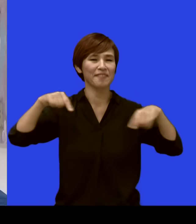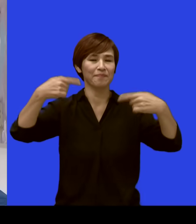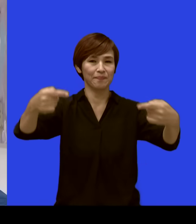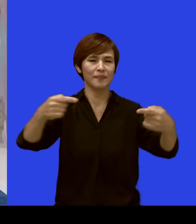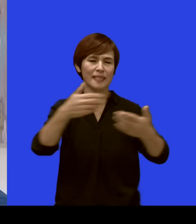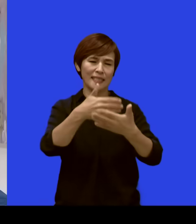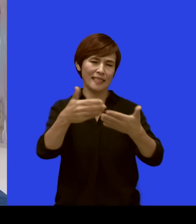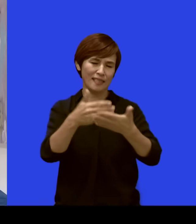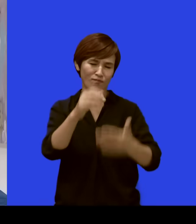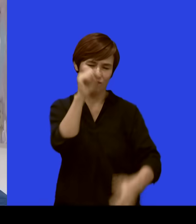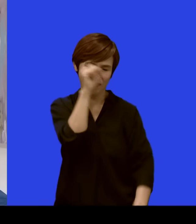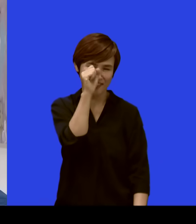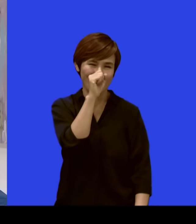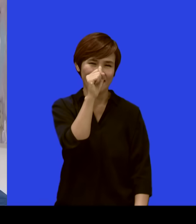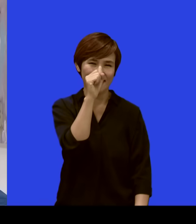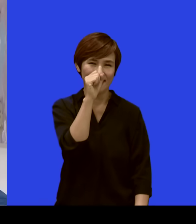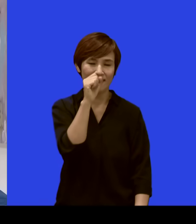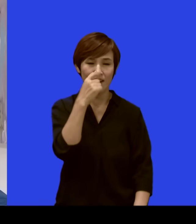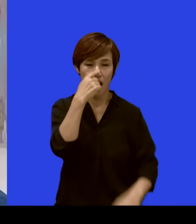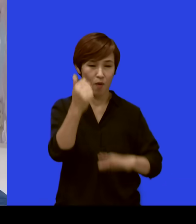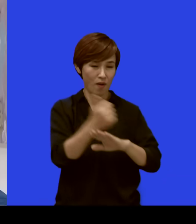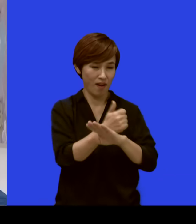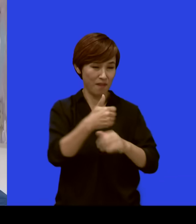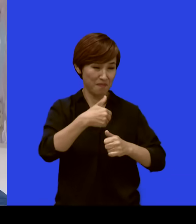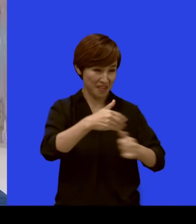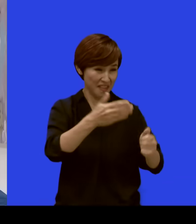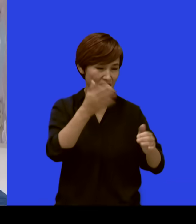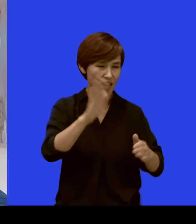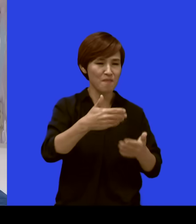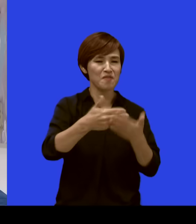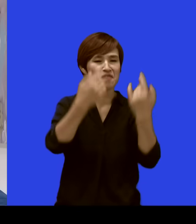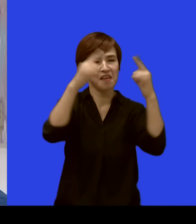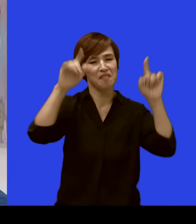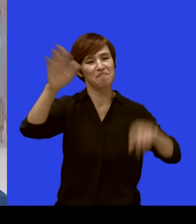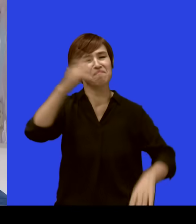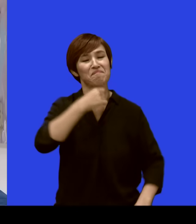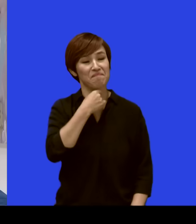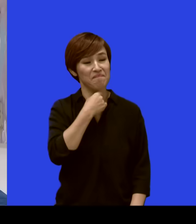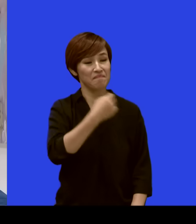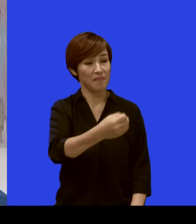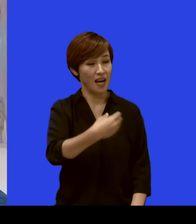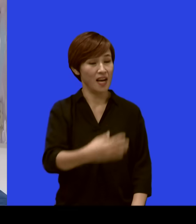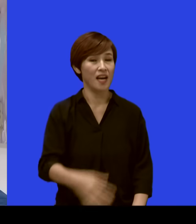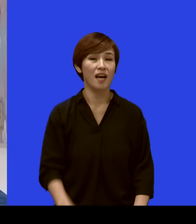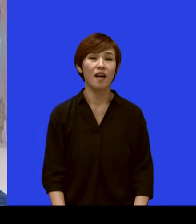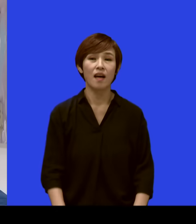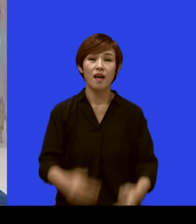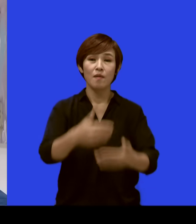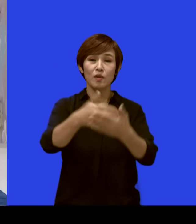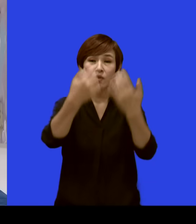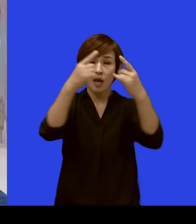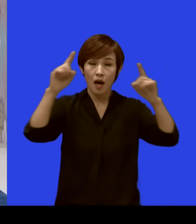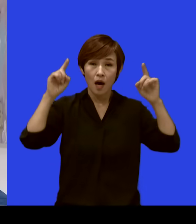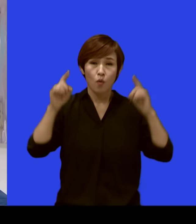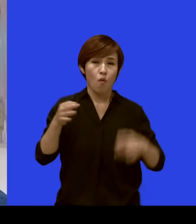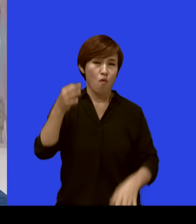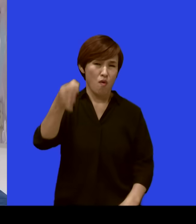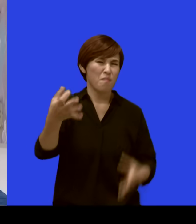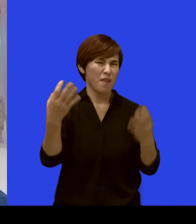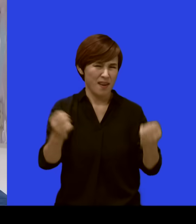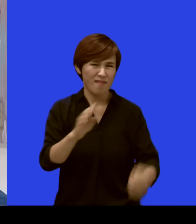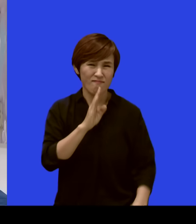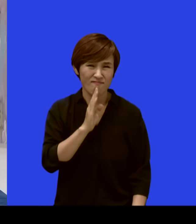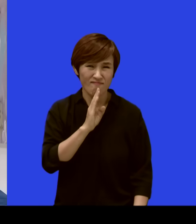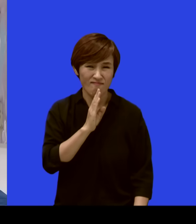그림 그리는 걸 좋아해서 어릴 때부터 학원을 보냈더니 미대를 가고 싶다는 거예요. 근데 이제 미대를 가야 되는데 돈이 많이 들잖아요. 근데